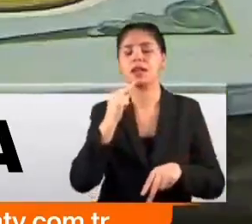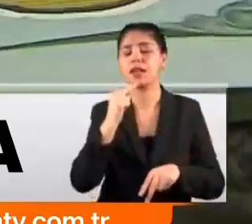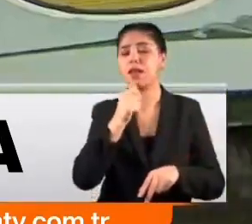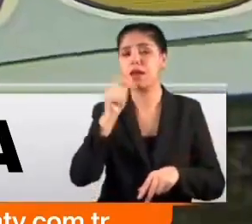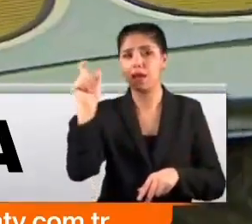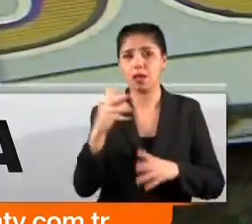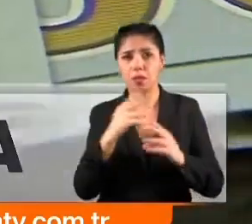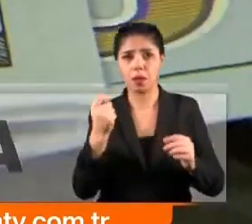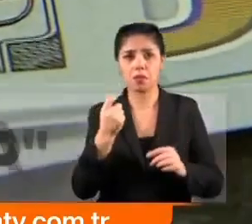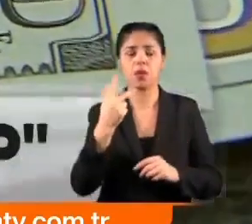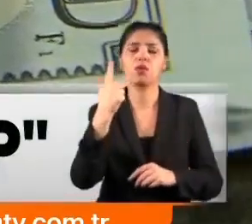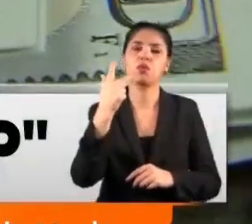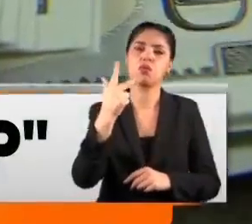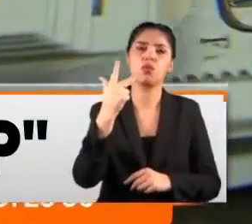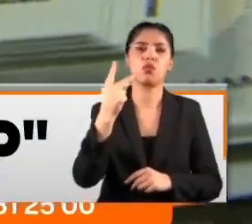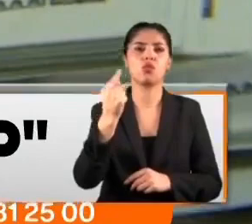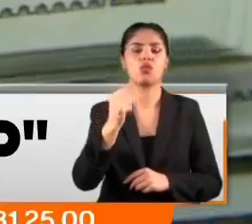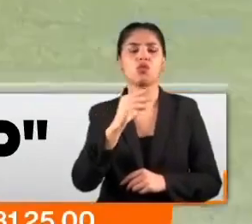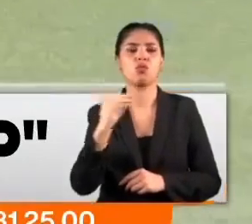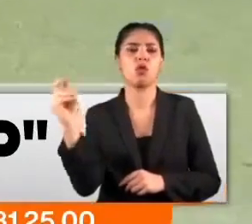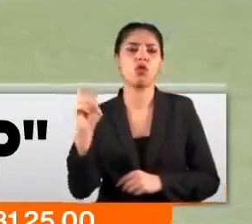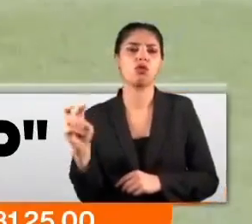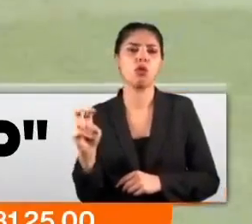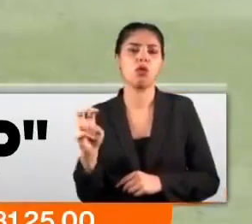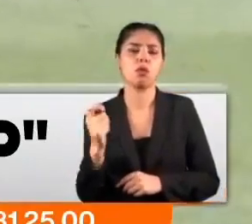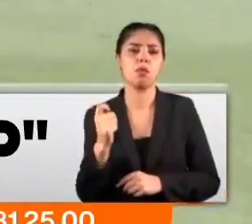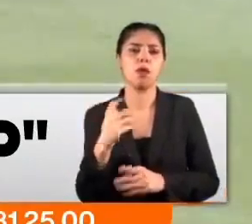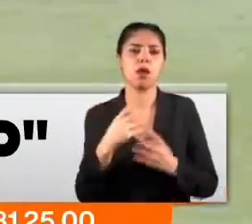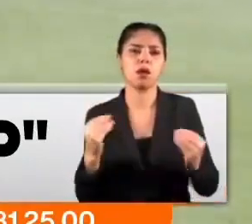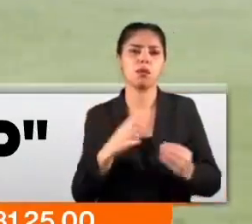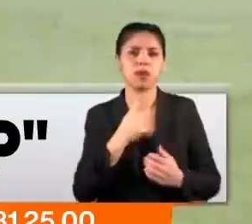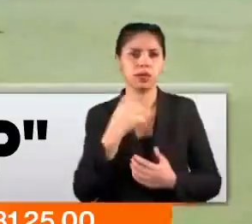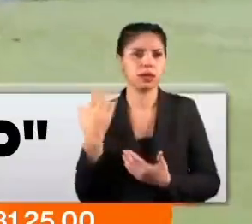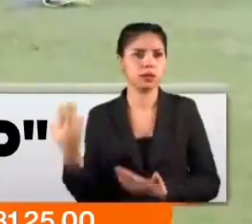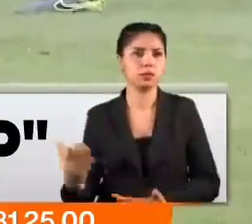da 3-3,5 milyon dolar arasında olduğunu belirtti.